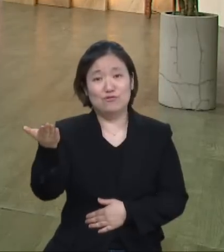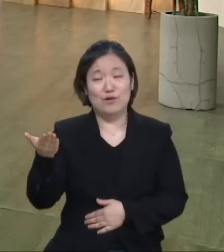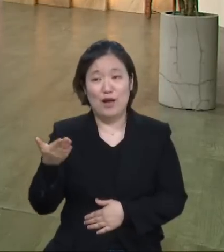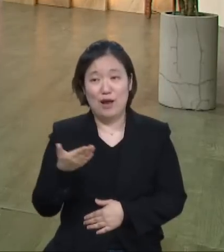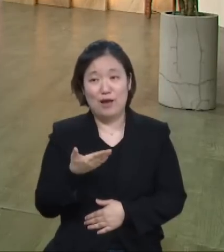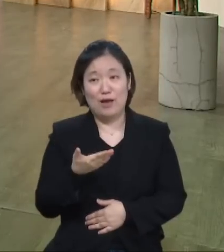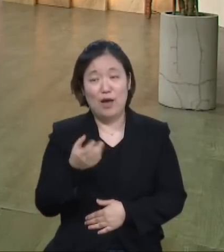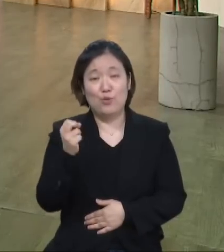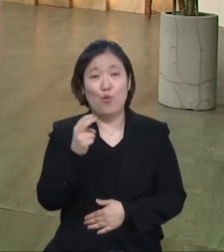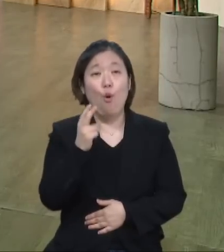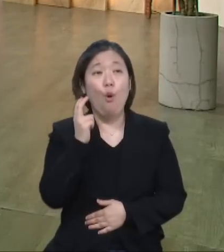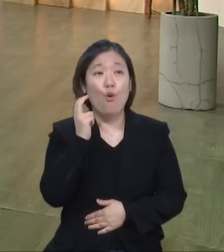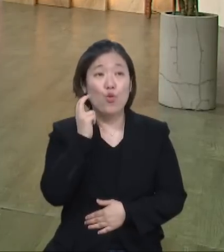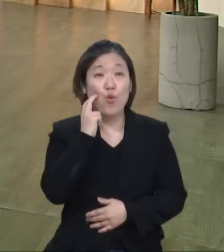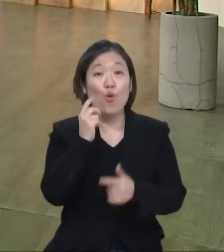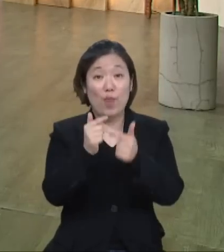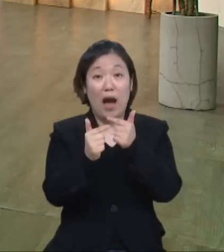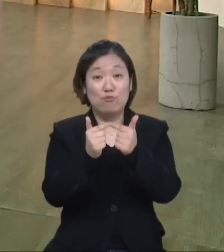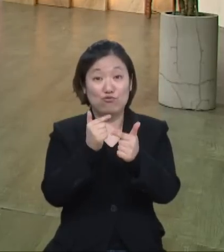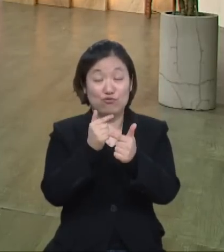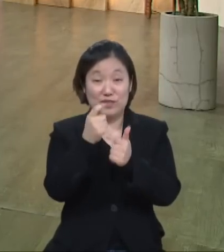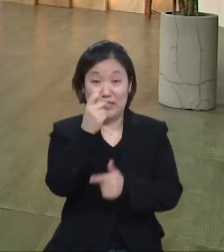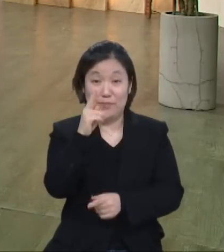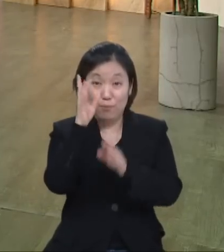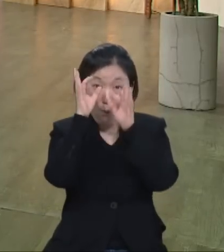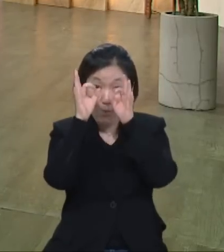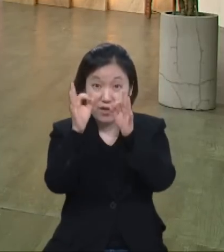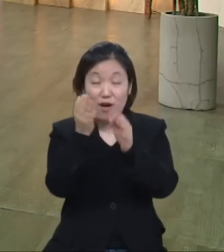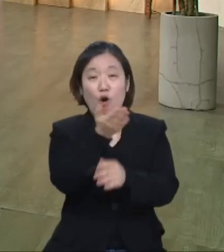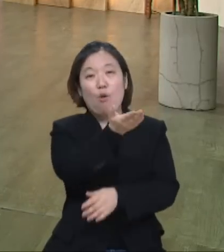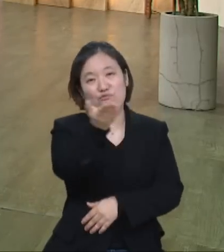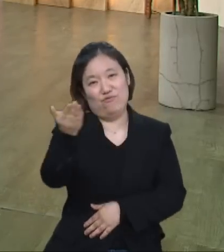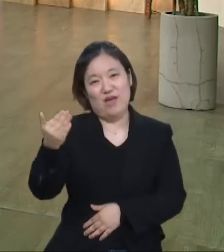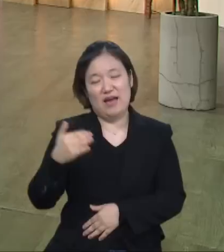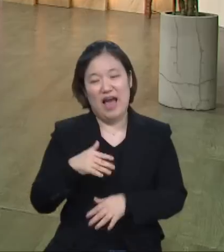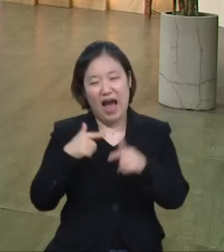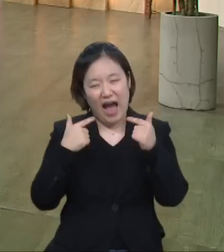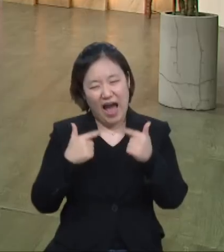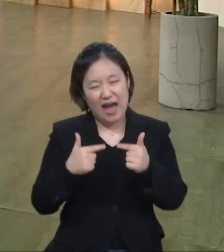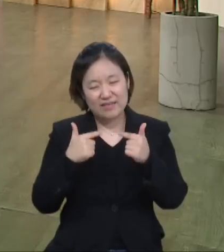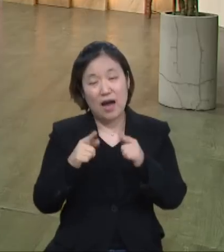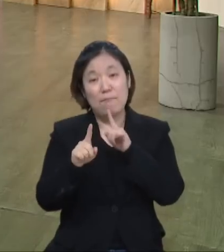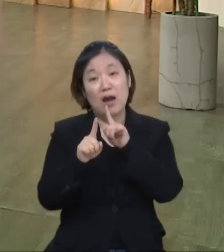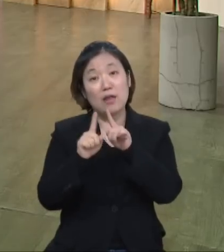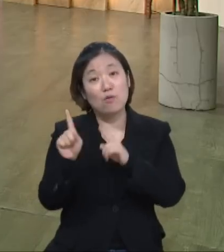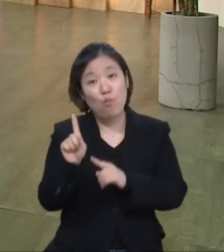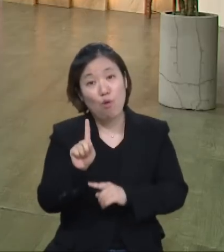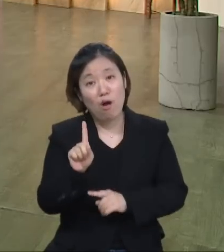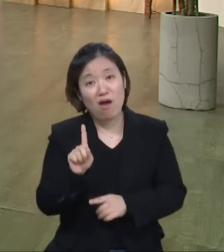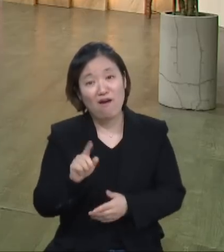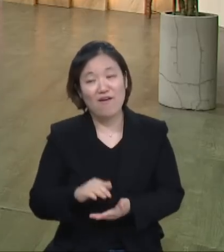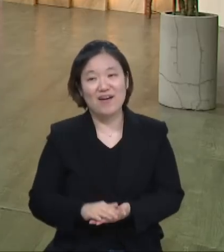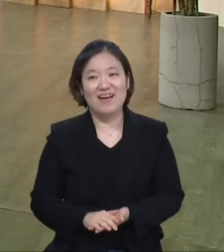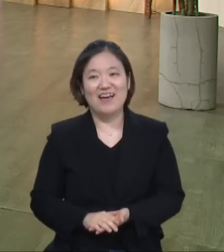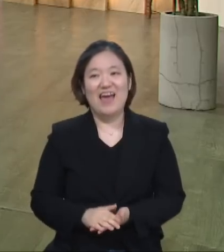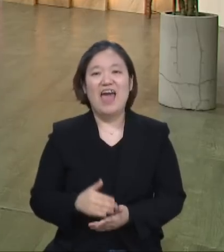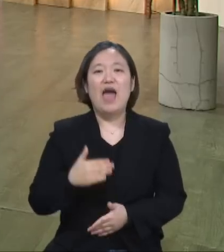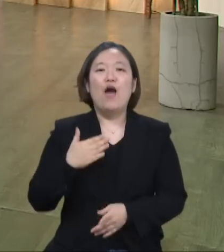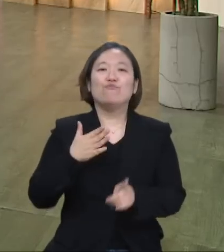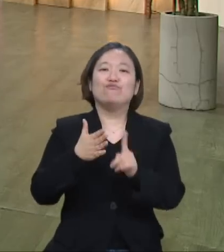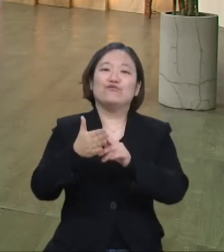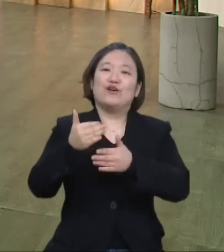그리고 우리 소나무 우리 시청자분들께 늘 드리는 이야기가 이러한